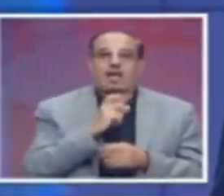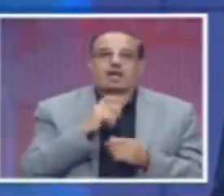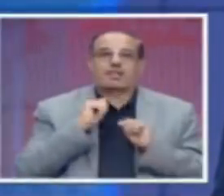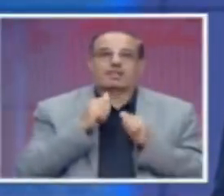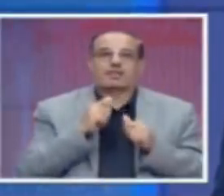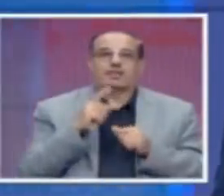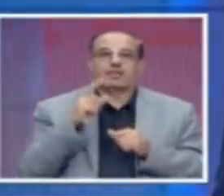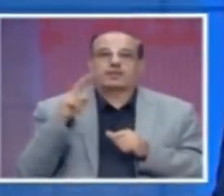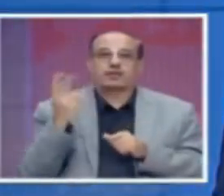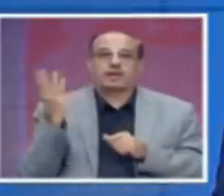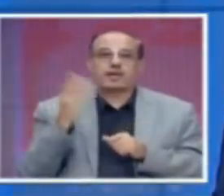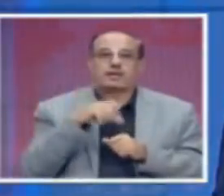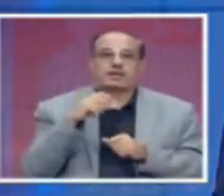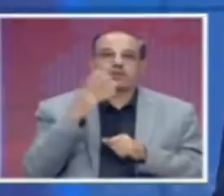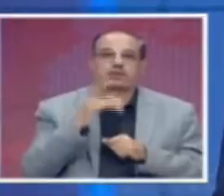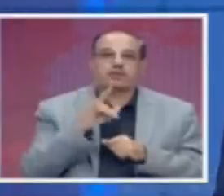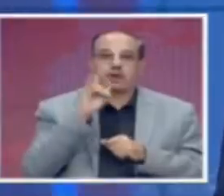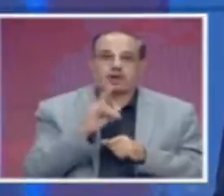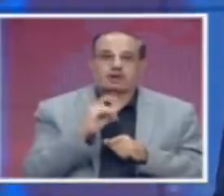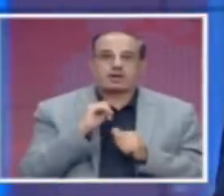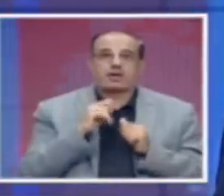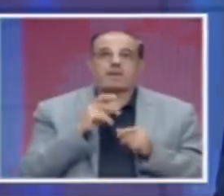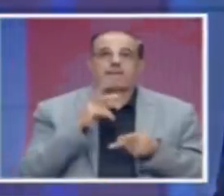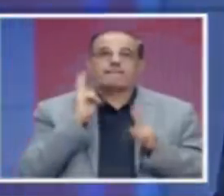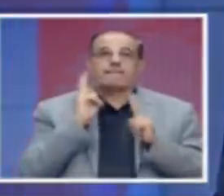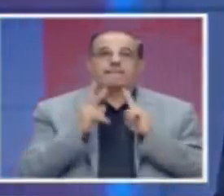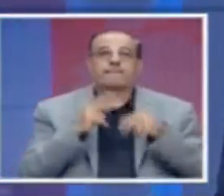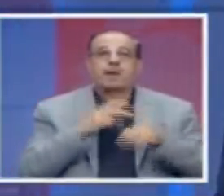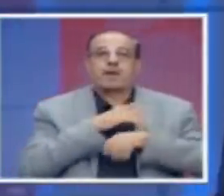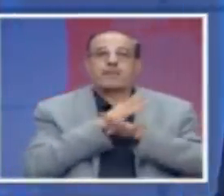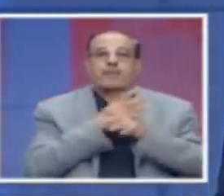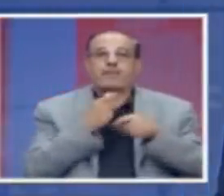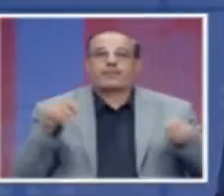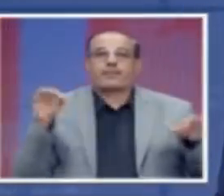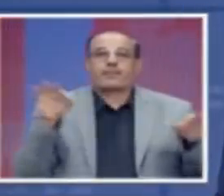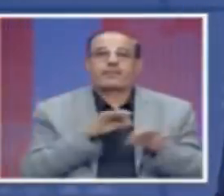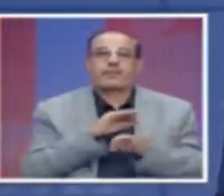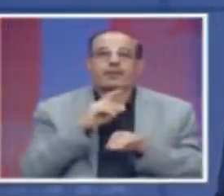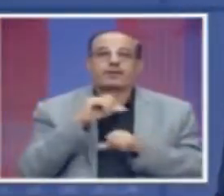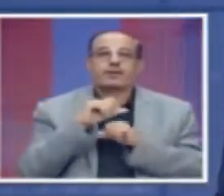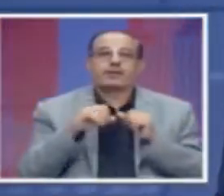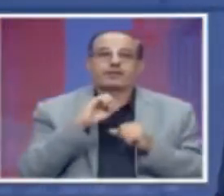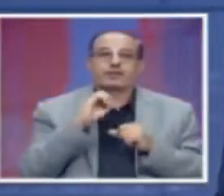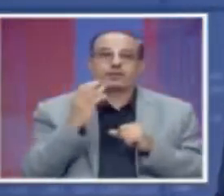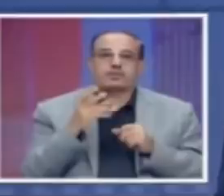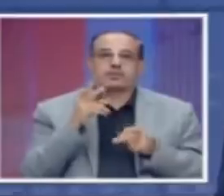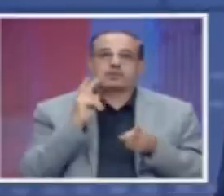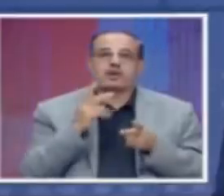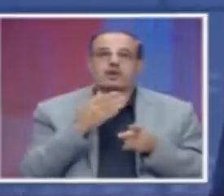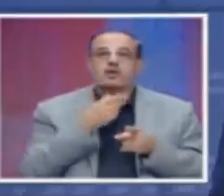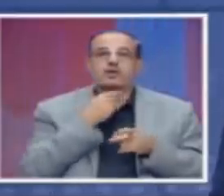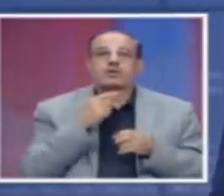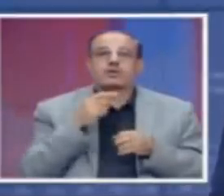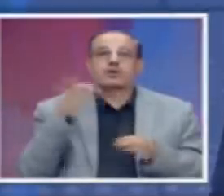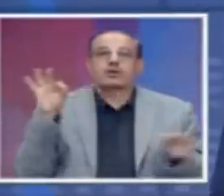في الفترة من 22 وحتى 29 من أكتوبر الجاري مهرجان سماع الدولي في دورته